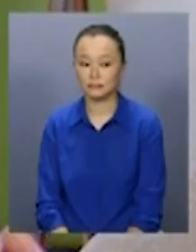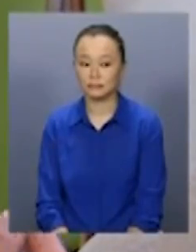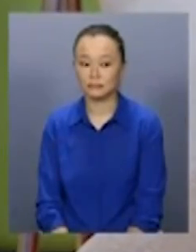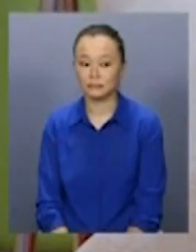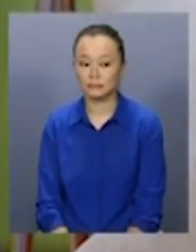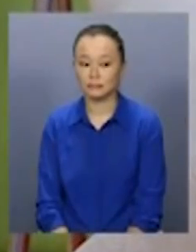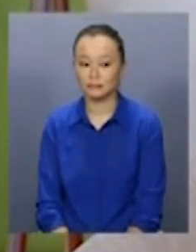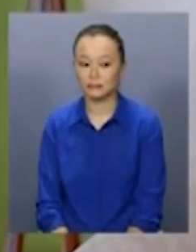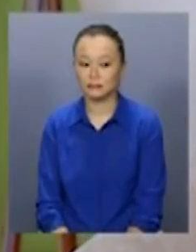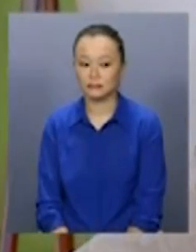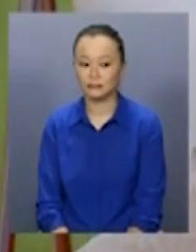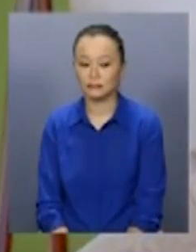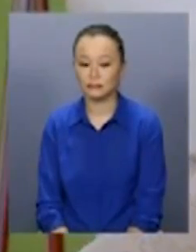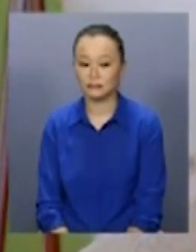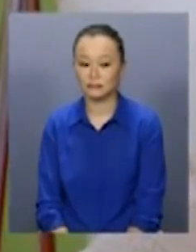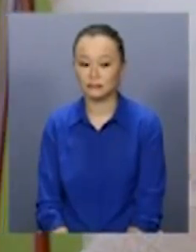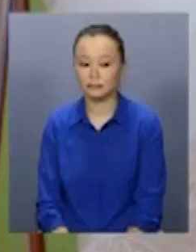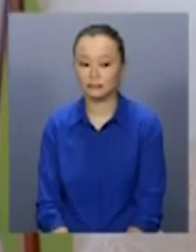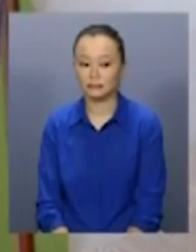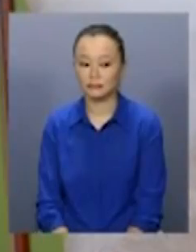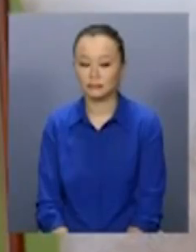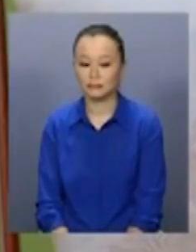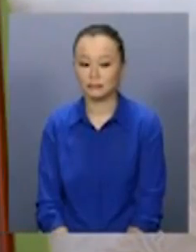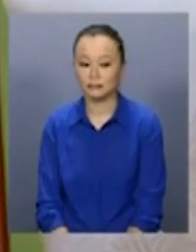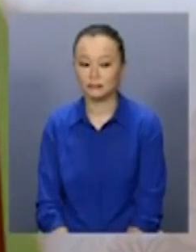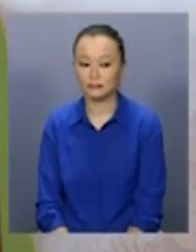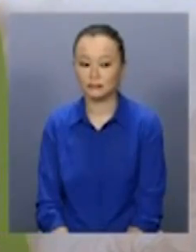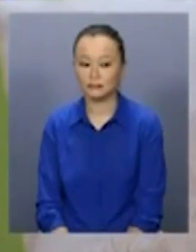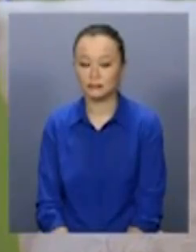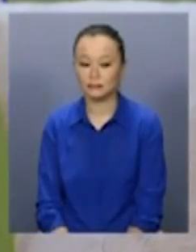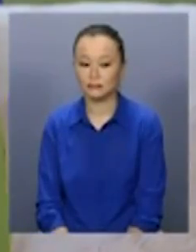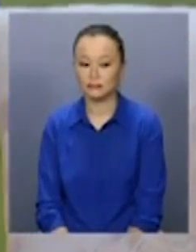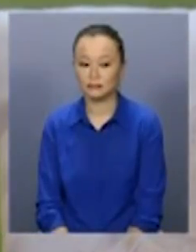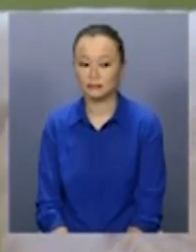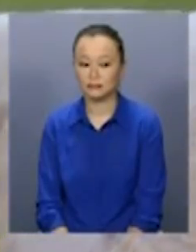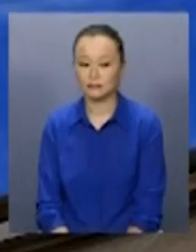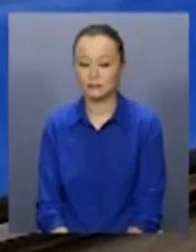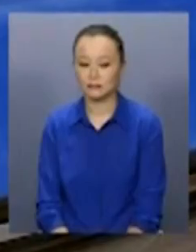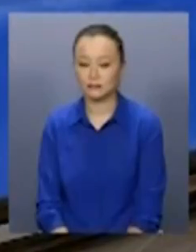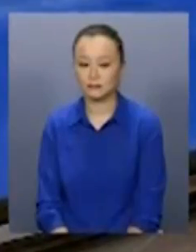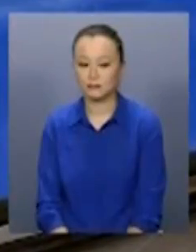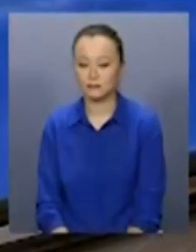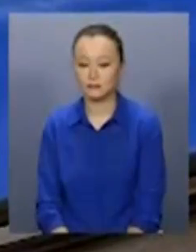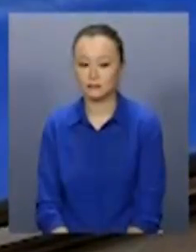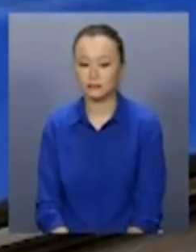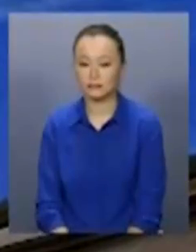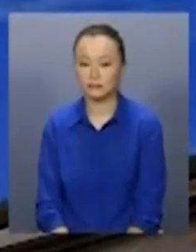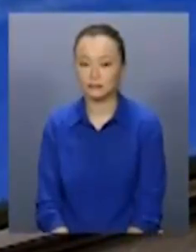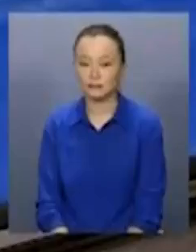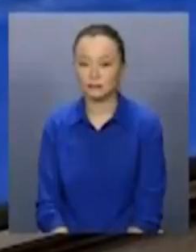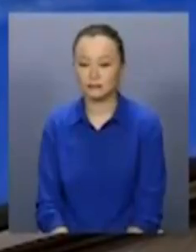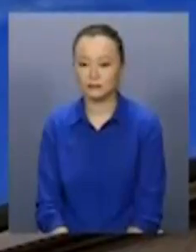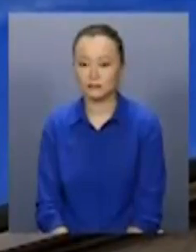осынау өмір деген қасқағымда. Қайда Жангүлім